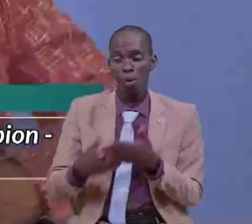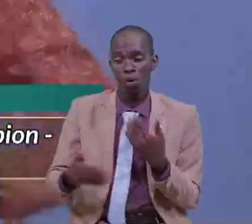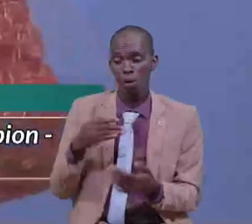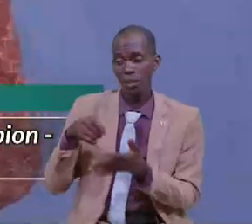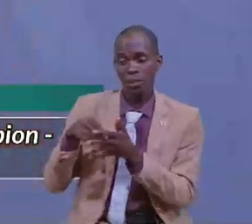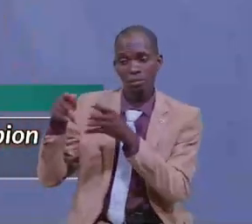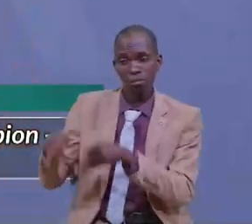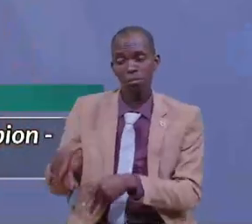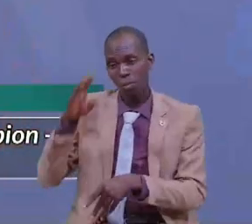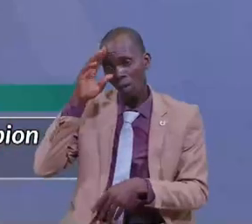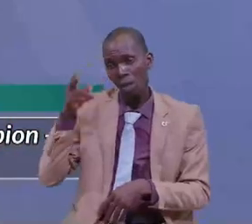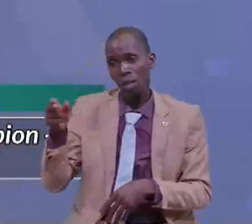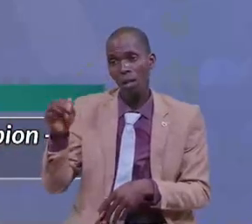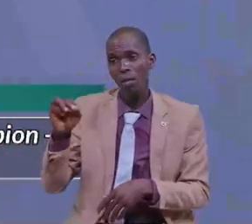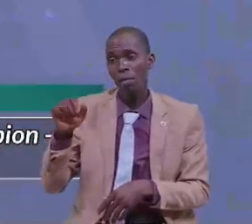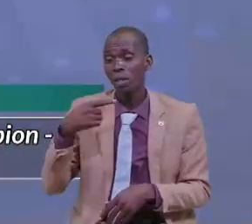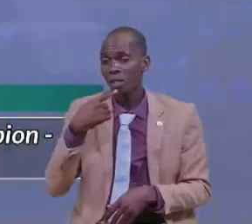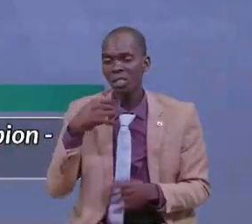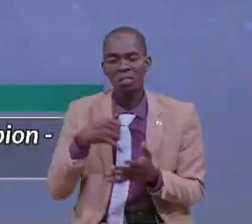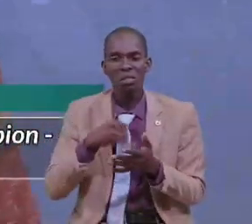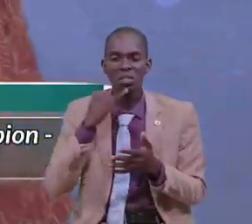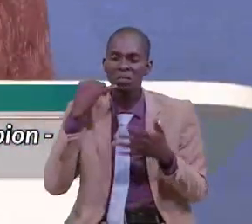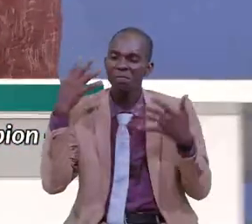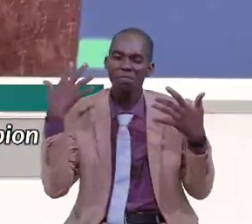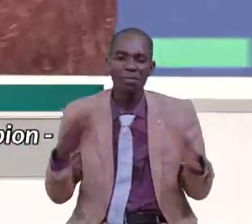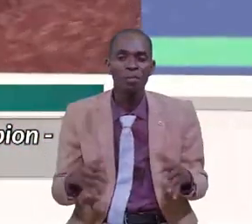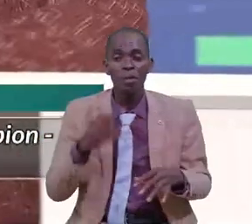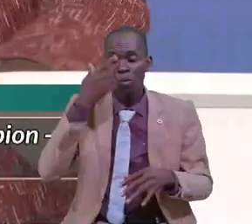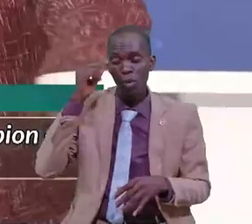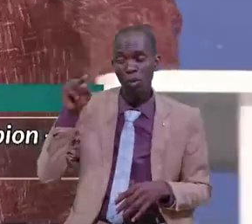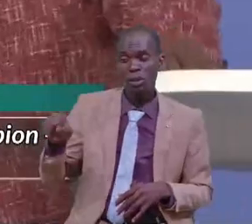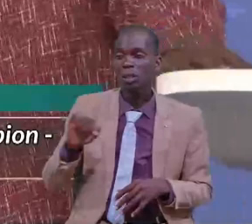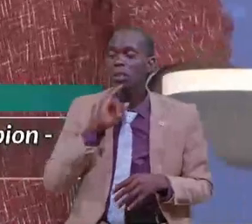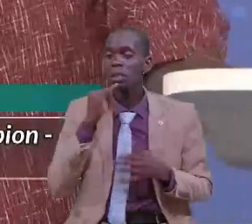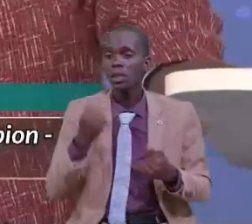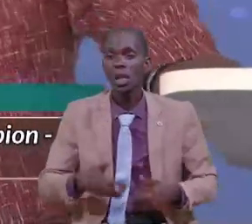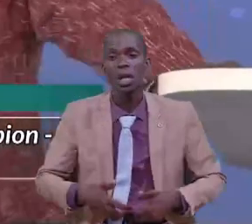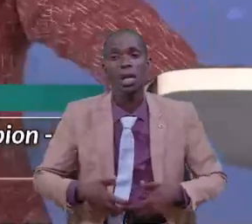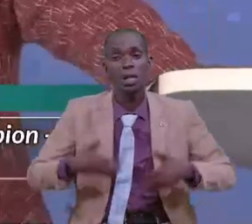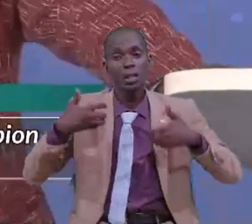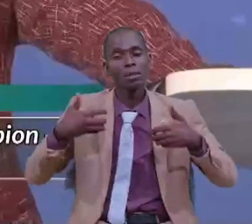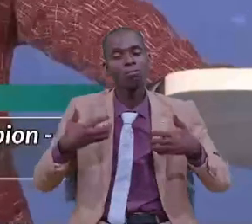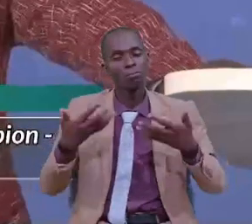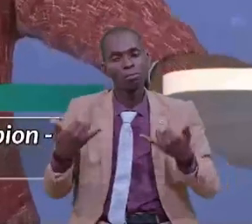qu'il disait était terminé. Et parce que maintenant il était furieux.